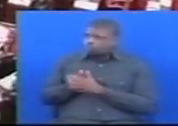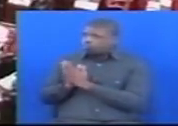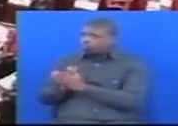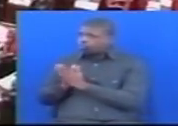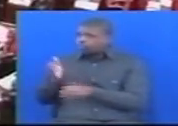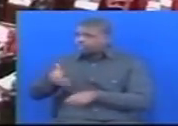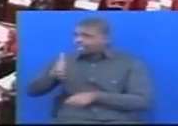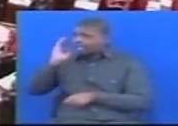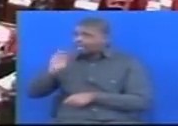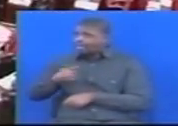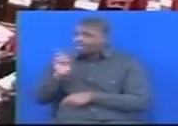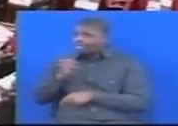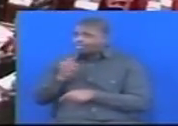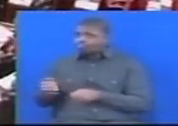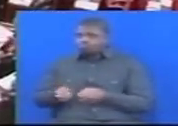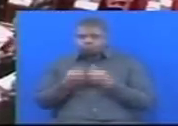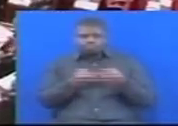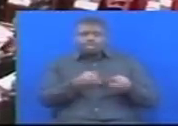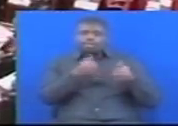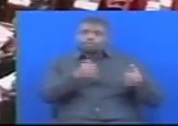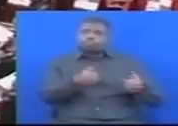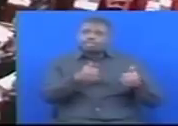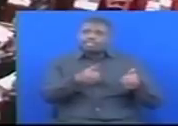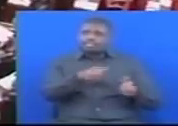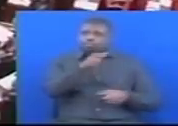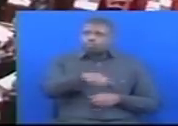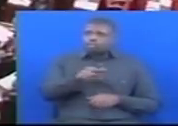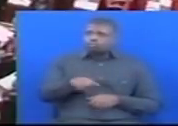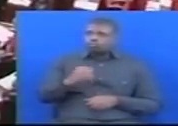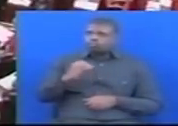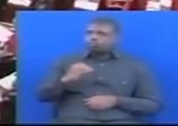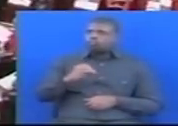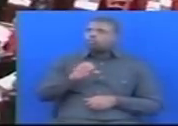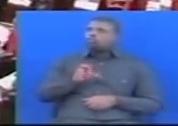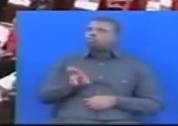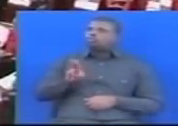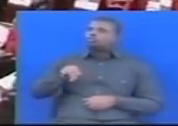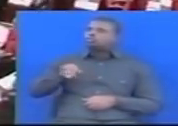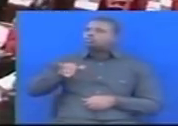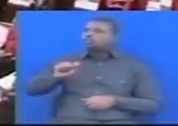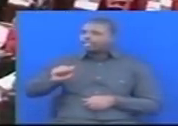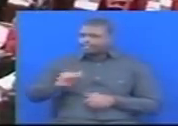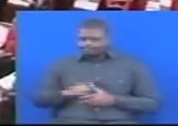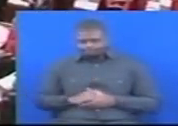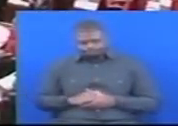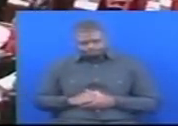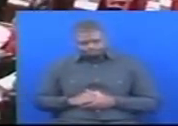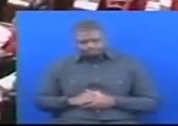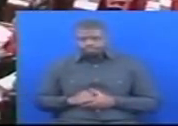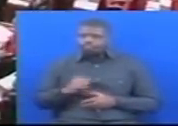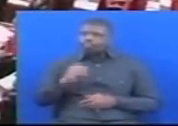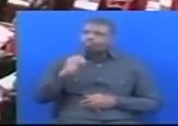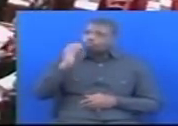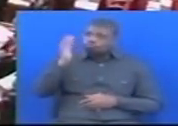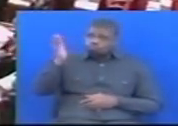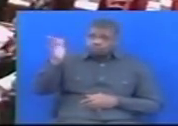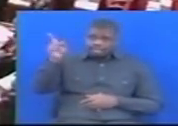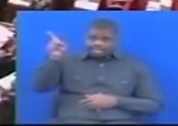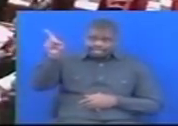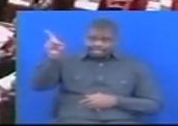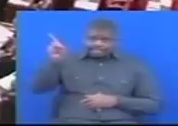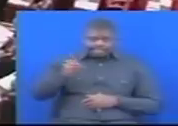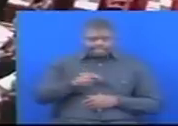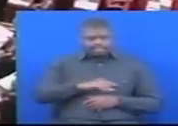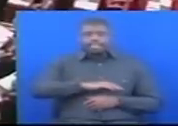sana ambayo yanawapa matumaini wananchi wa wilaya ya Chunya. Mheshimiwa Spika, halmashauri ya wilaya ya Chunya imetenga eneo la eka